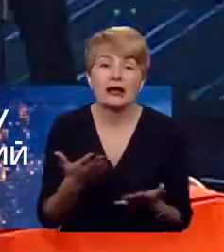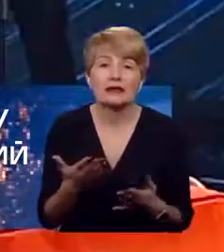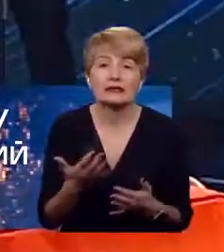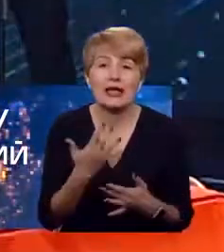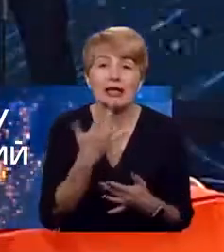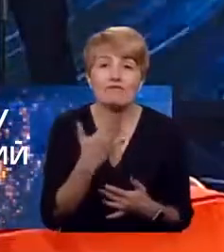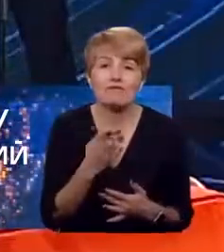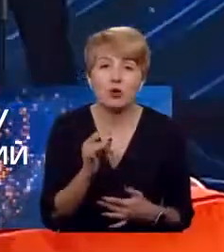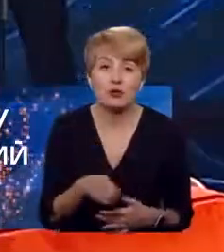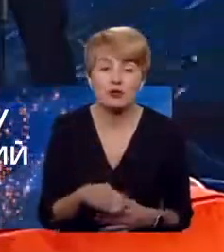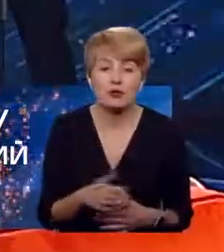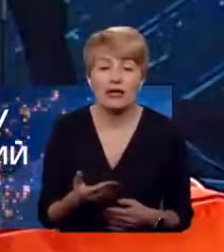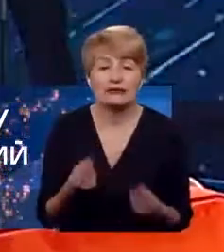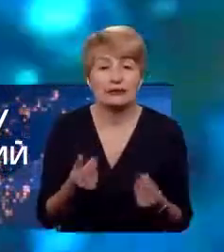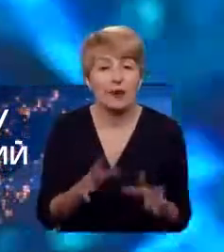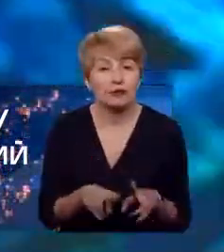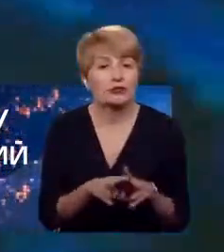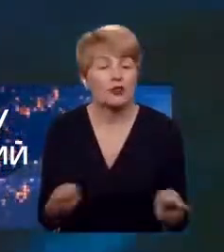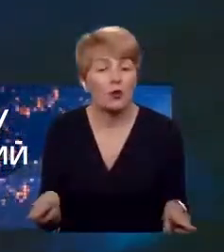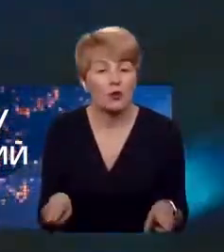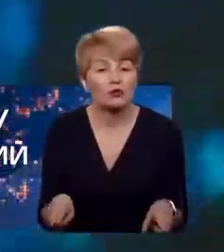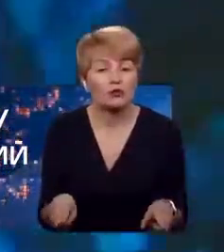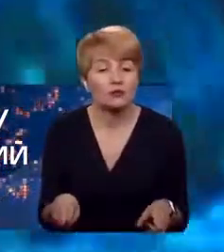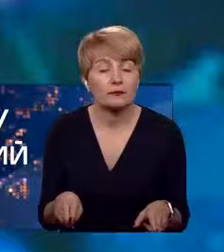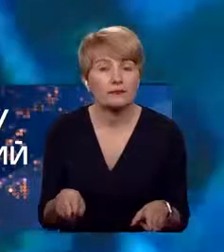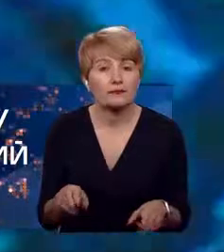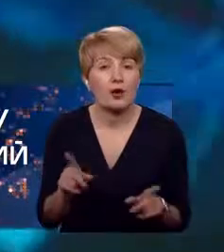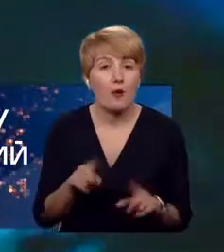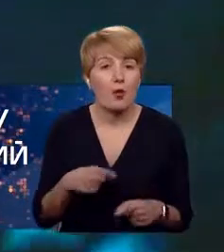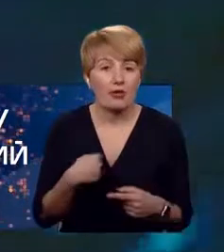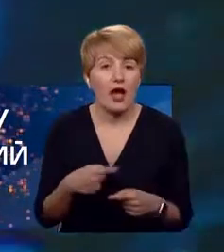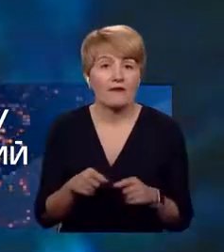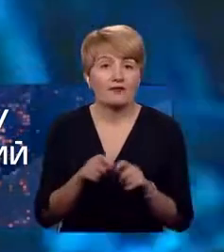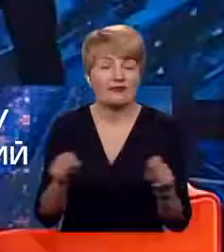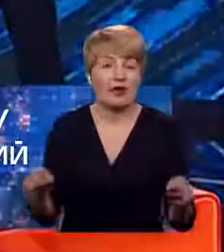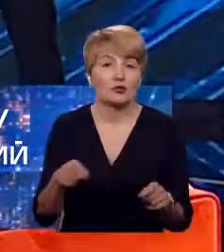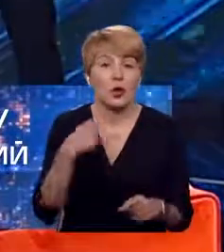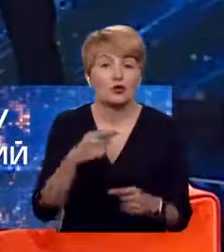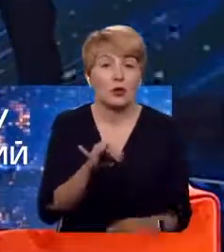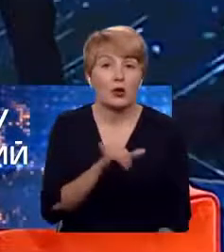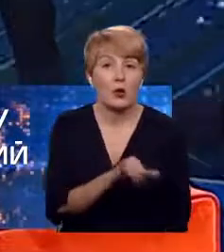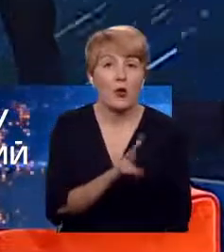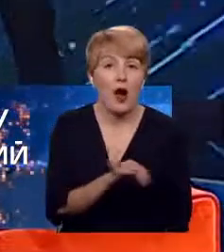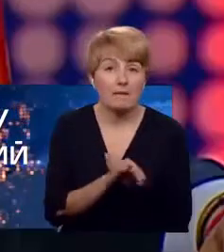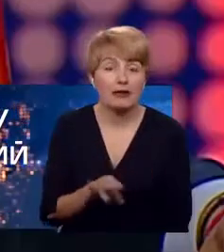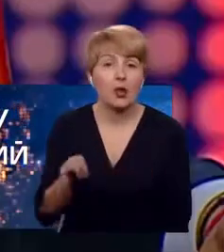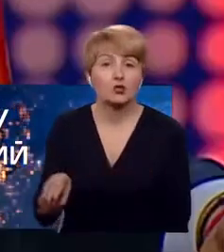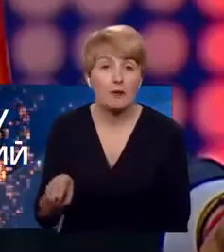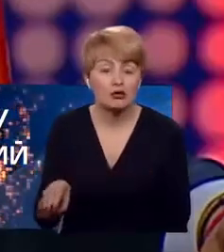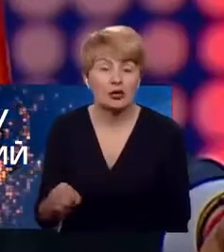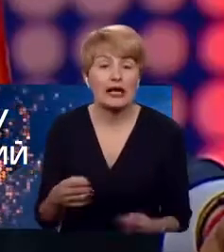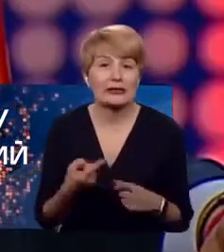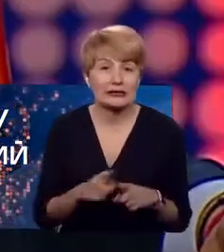там зроблено, ціна буде такою ж. Тому що, я відверто вам кажу, і у Капліна, і у Тимошенка